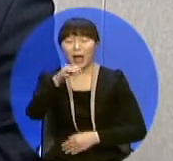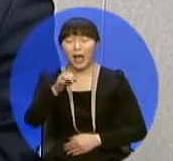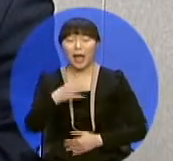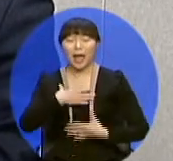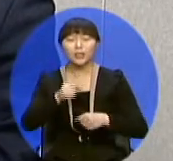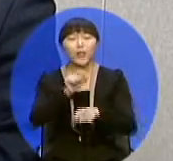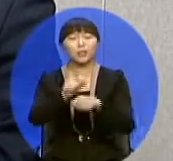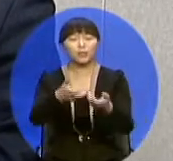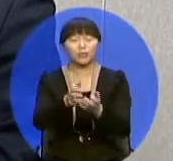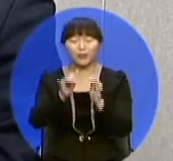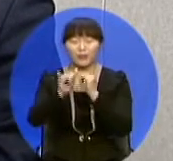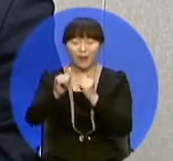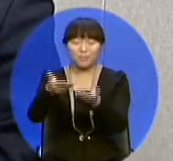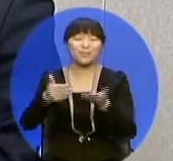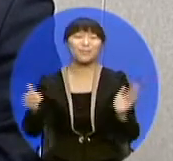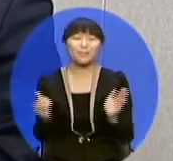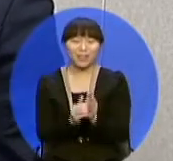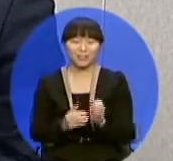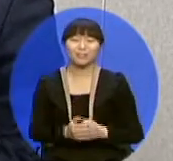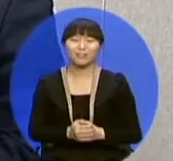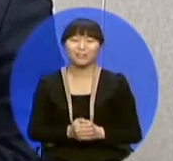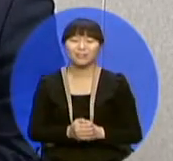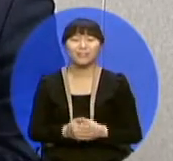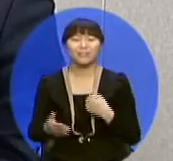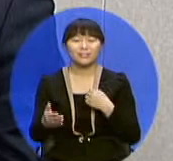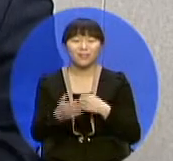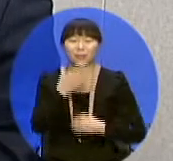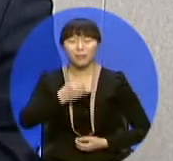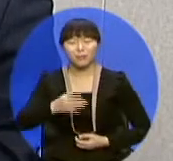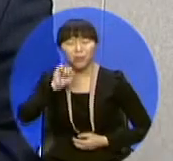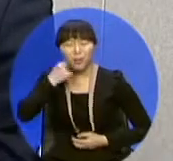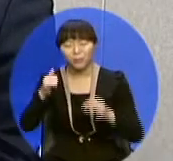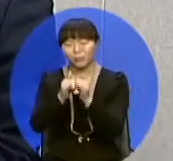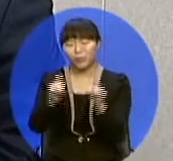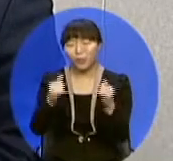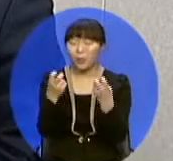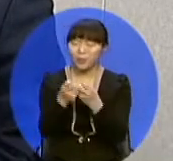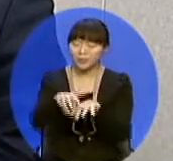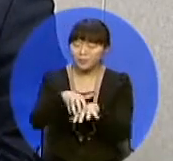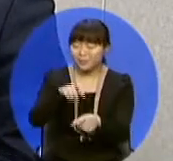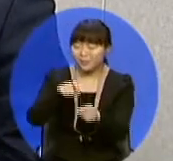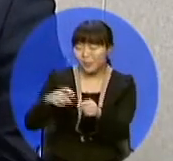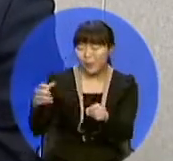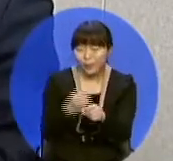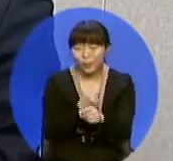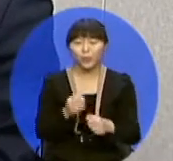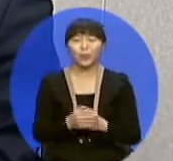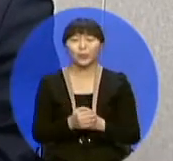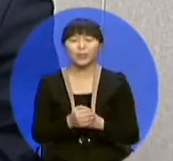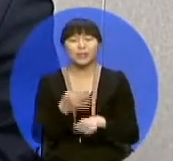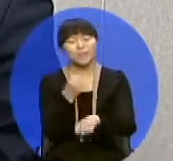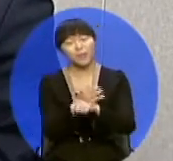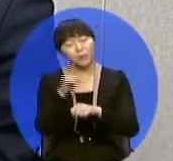수상하게 됐습니다. 축하드립니다. 아무튼 그 복지 사각지 있는 분들을 어떻게 체계적으로 네. 또